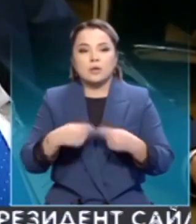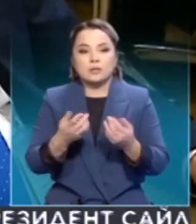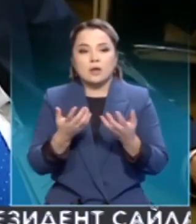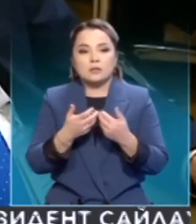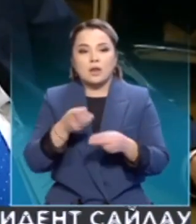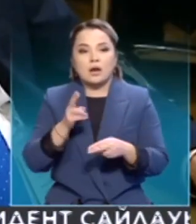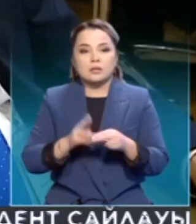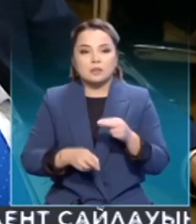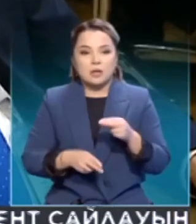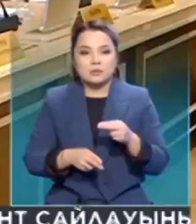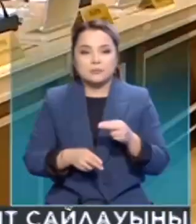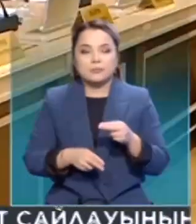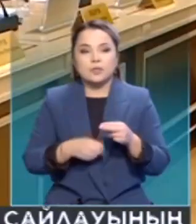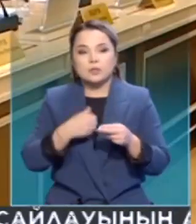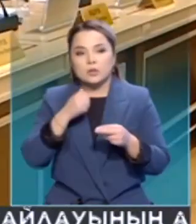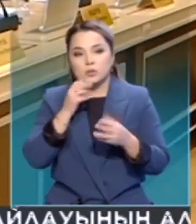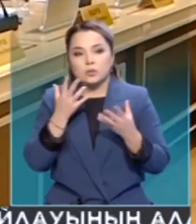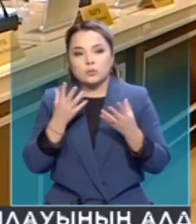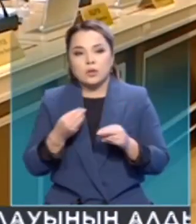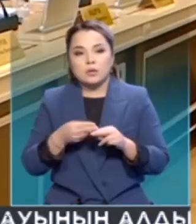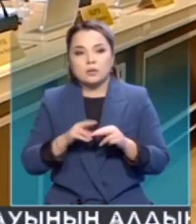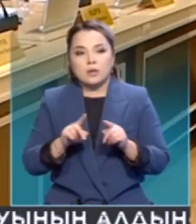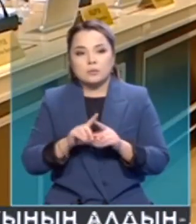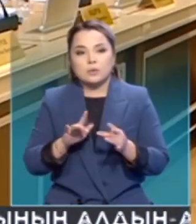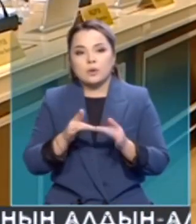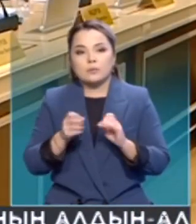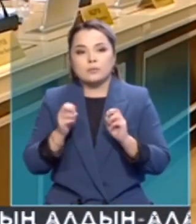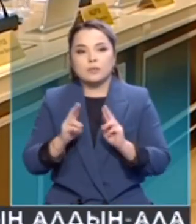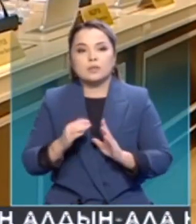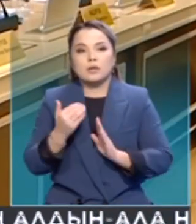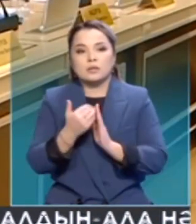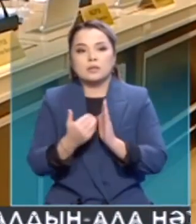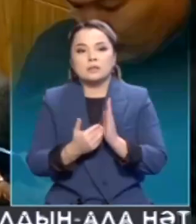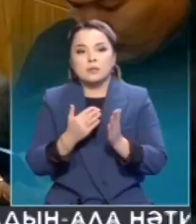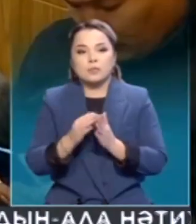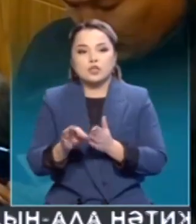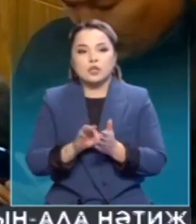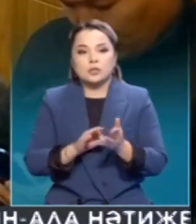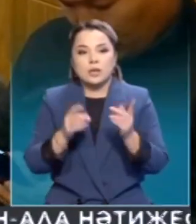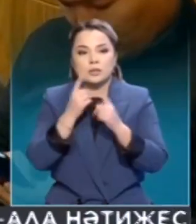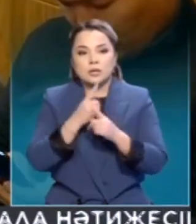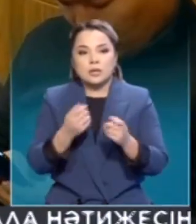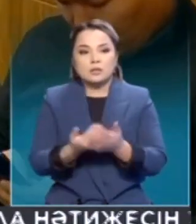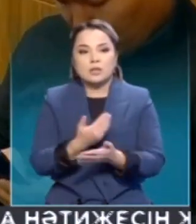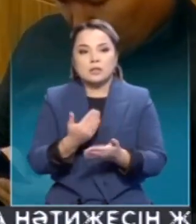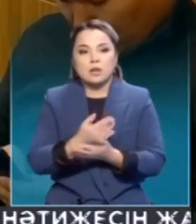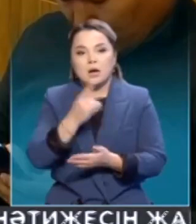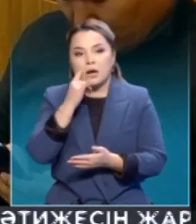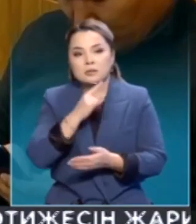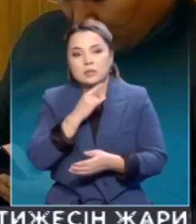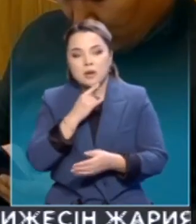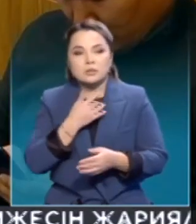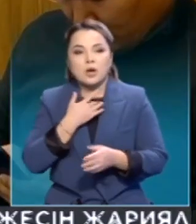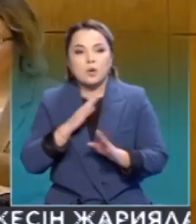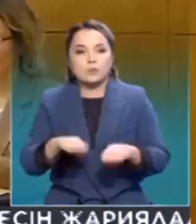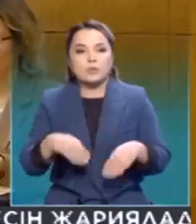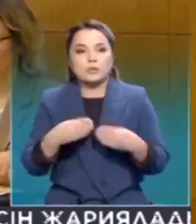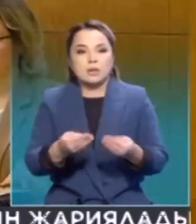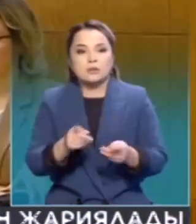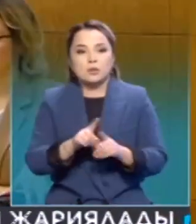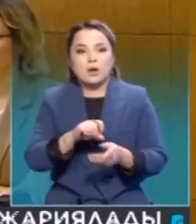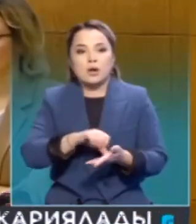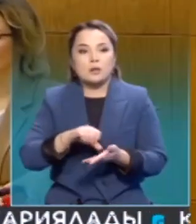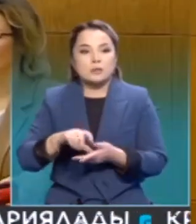санау аяқталды. Кеше күні бойы онлайн режимде өңірлердің жедел деректері негізінде қазақстандықтардың дауыс беруге